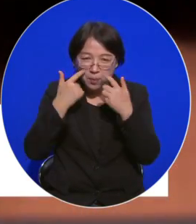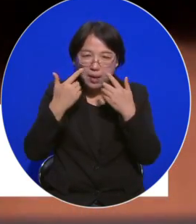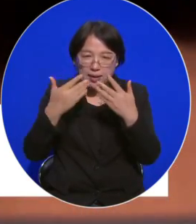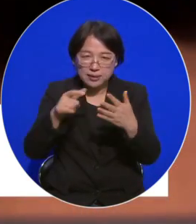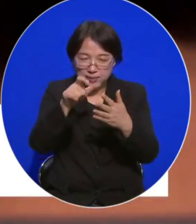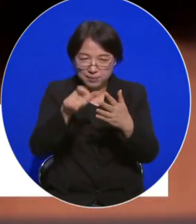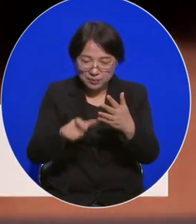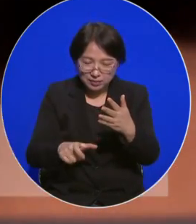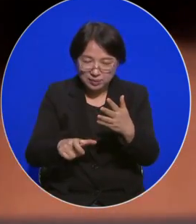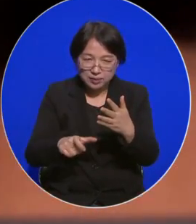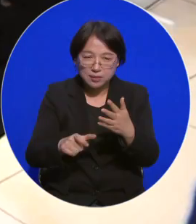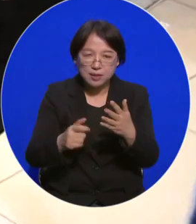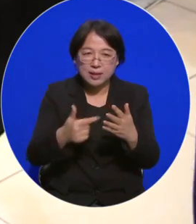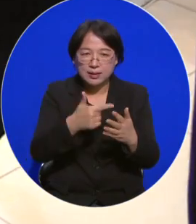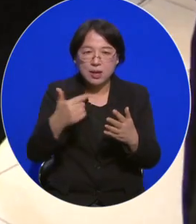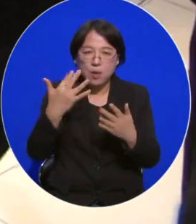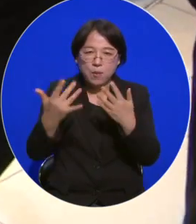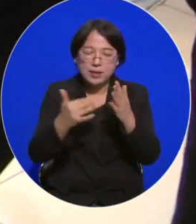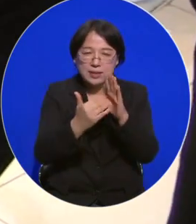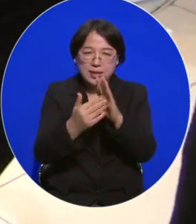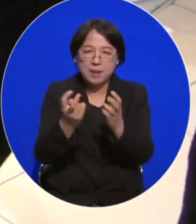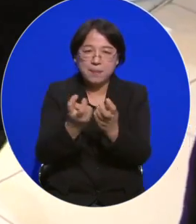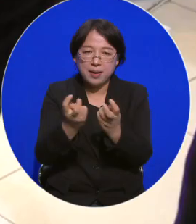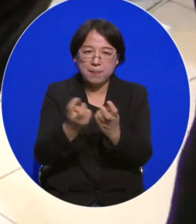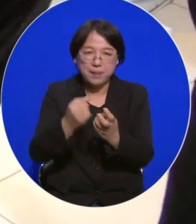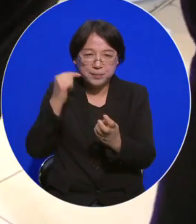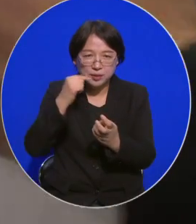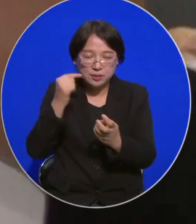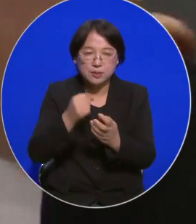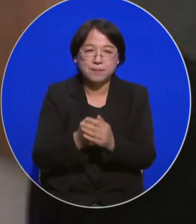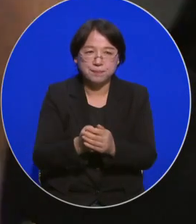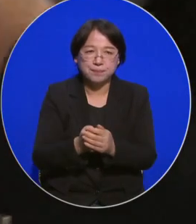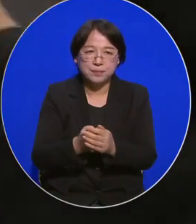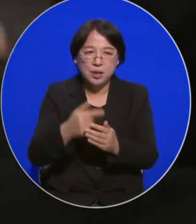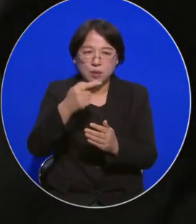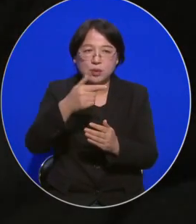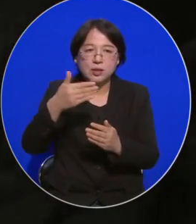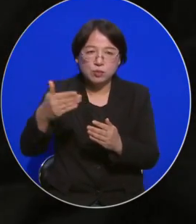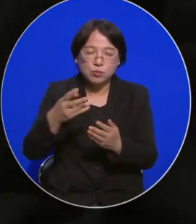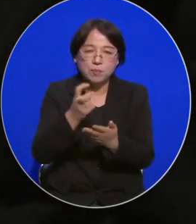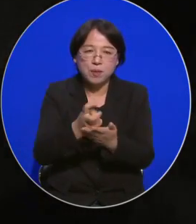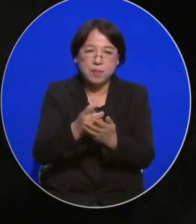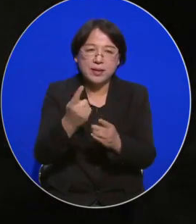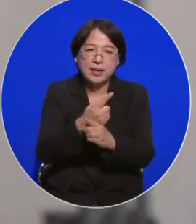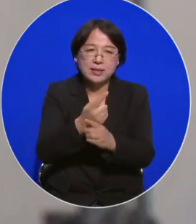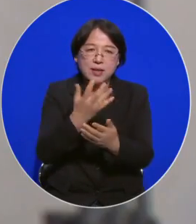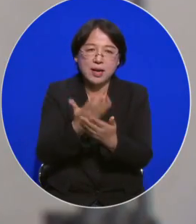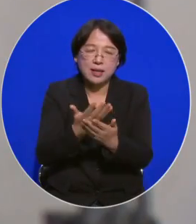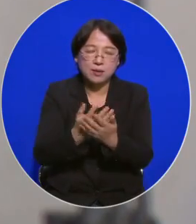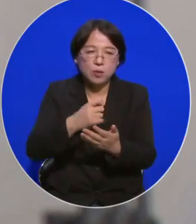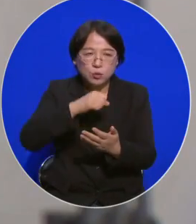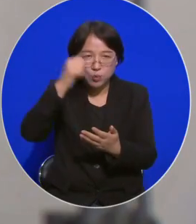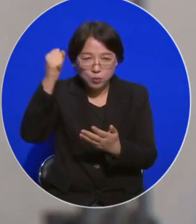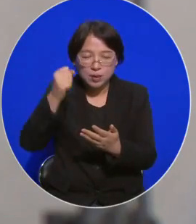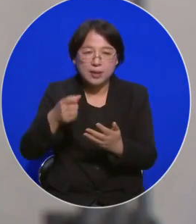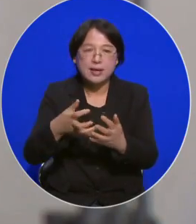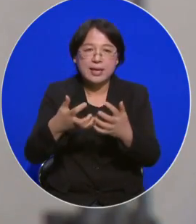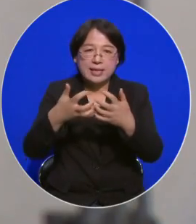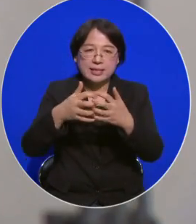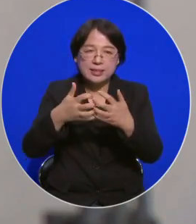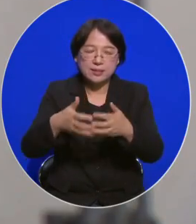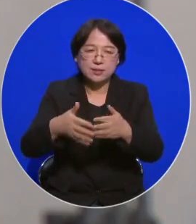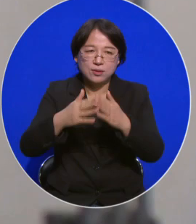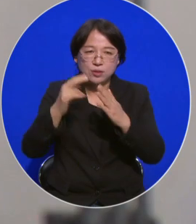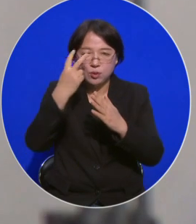대응책이 보다 강화됩니다 소방시설법 시행령 개정안도 국무회의를 통과해 소방시설 설치 관리에 관한 규정이